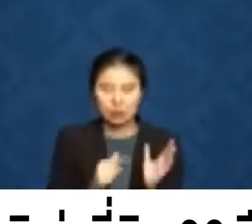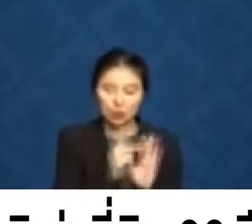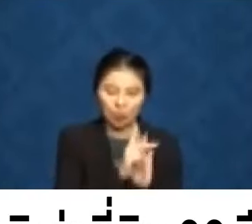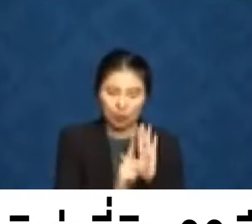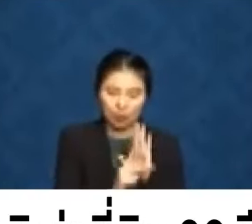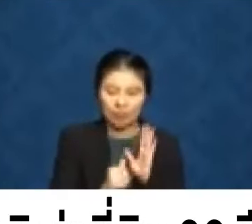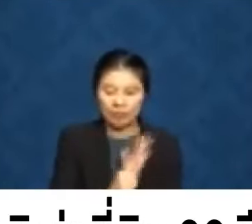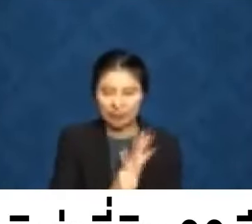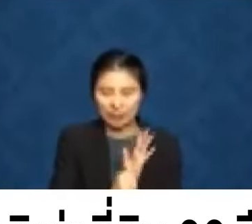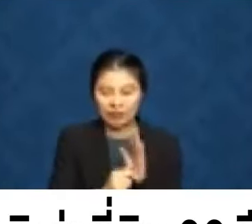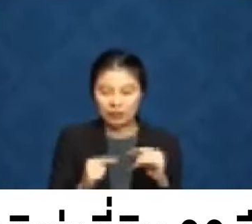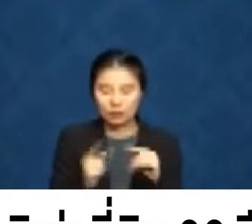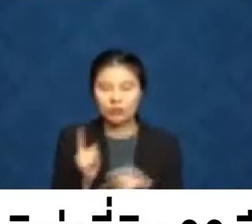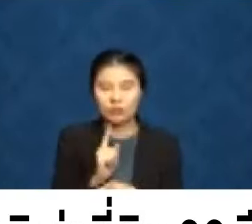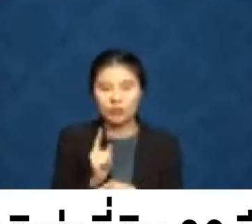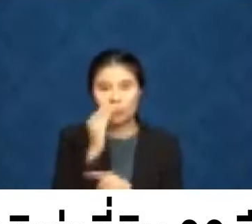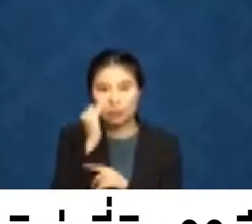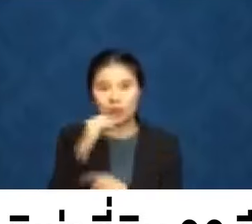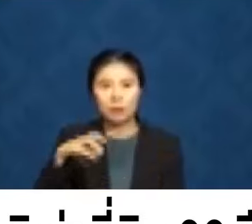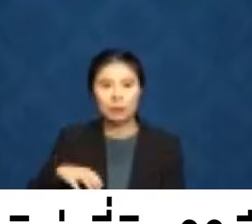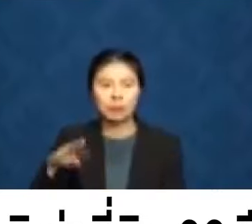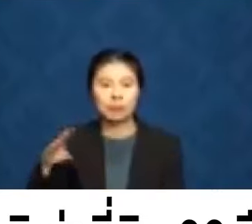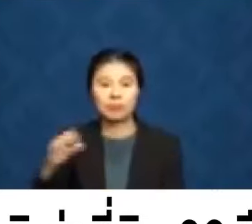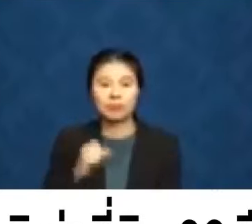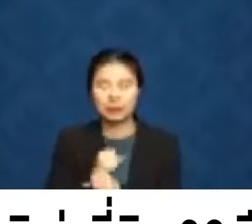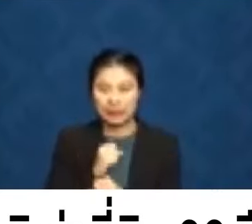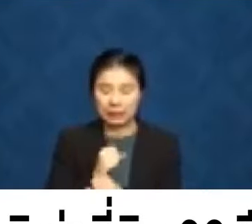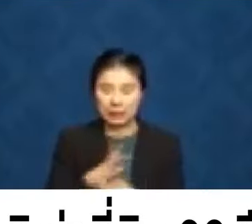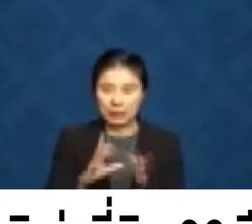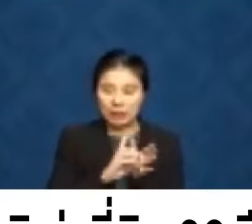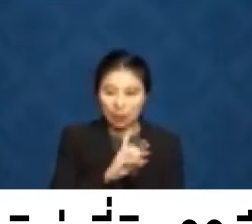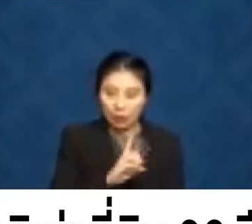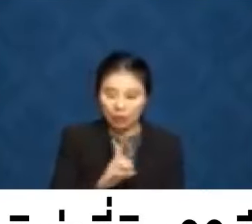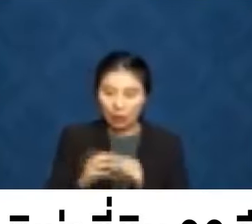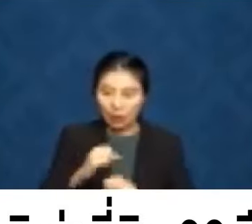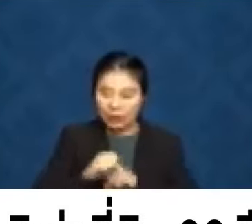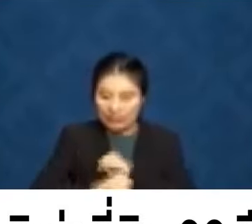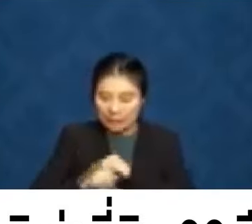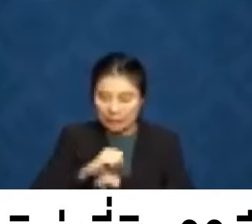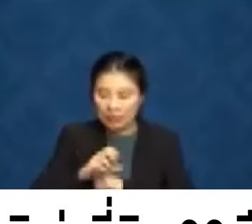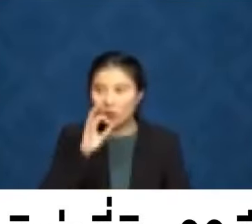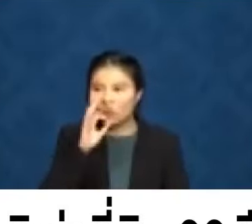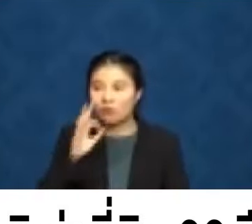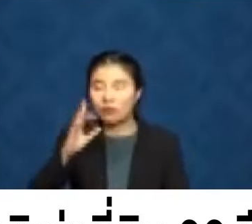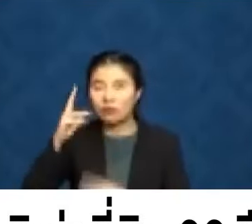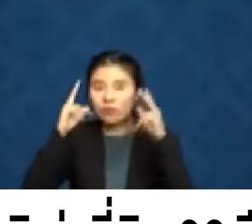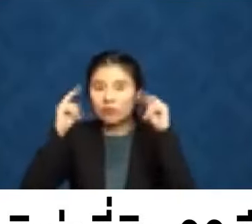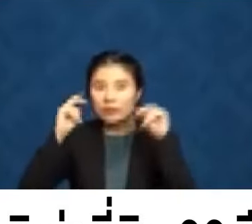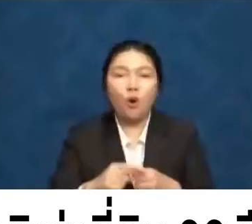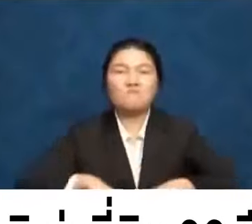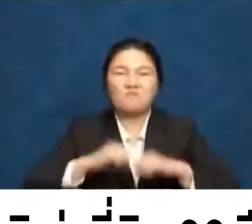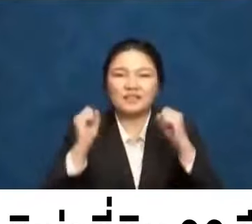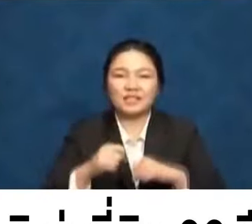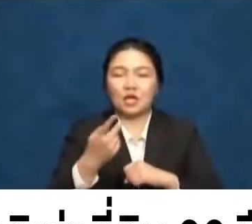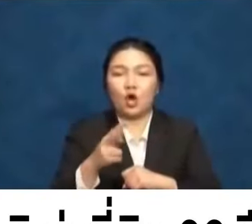เพื่อเพิ่มความเสี่ยงให้กับประเทศไทยนั้นเพราะว่าบริษัทอสังหาผลิตมาโอเวอร์สปายแล้วอยากระบายสต็อกจึงมาร้องท่านนายกเมื่อเดือนมกราคมที่